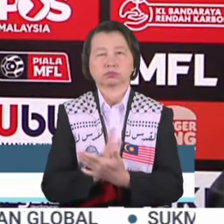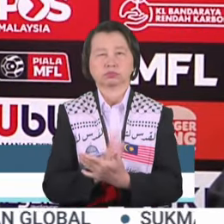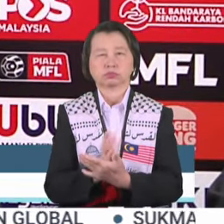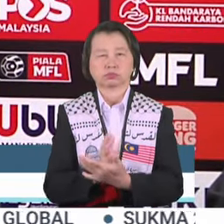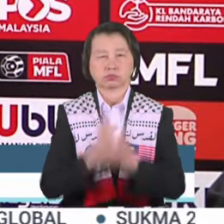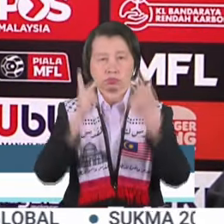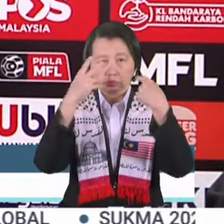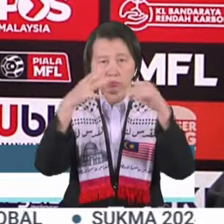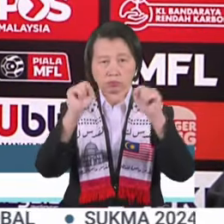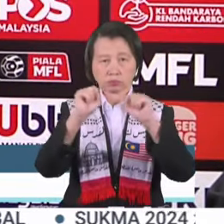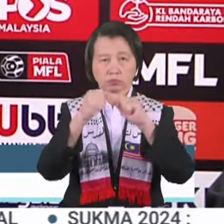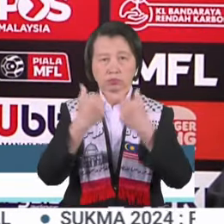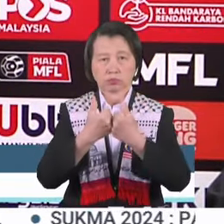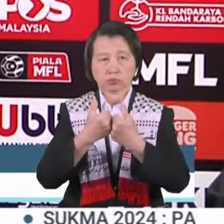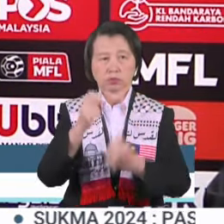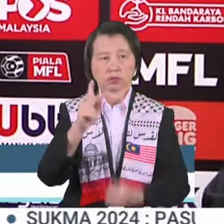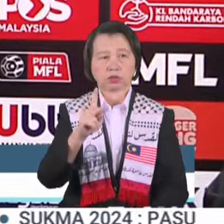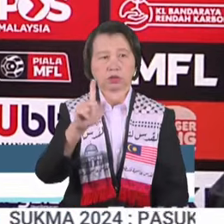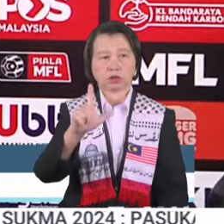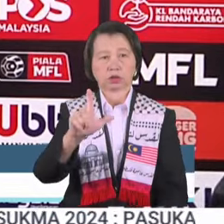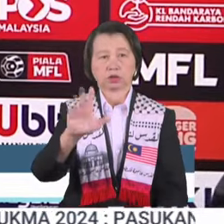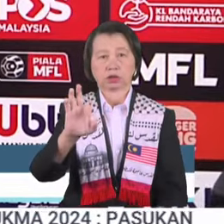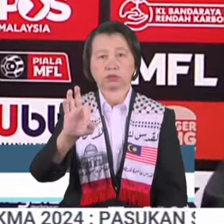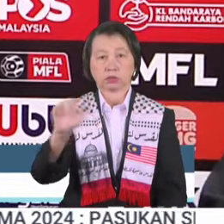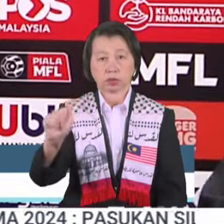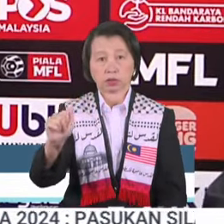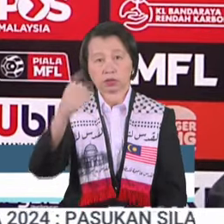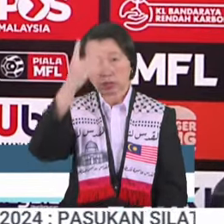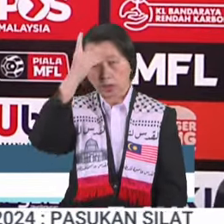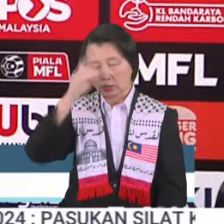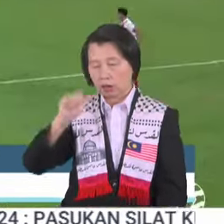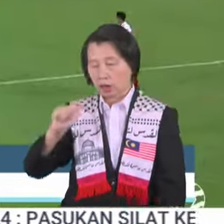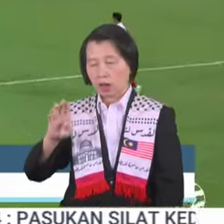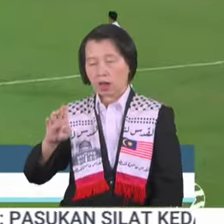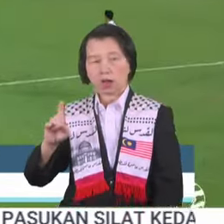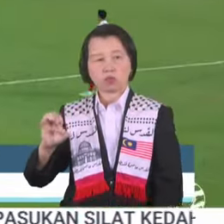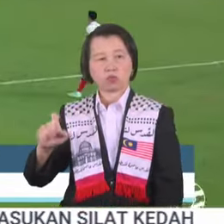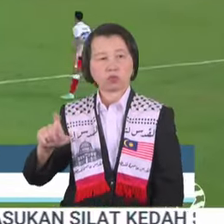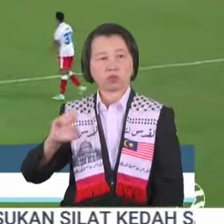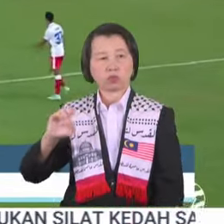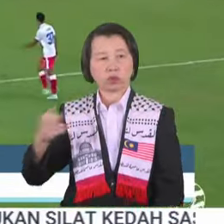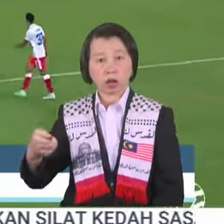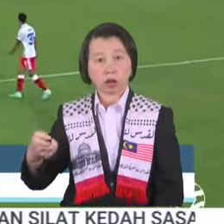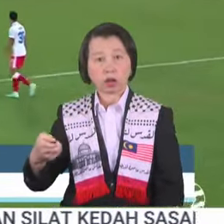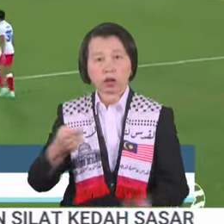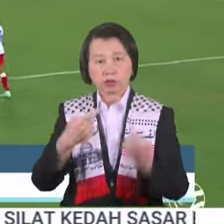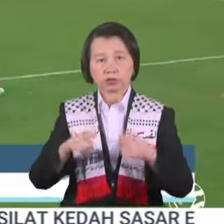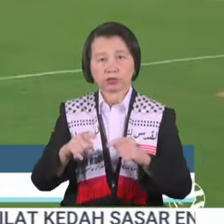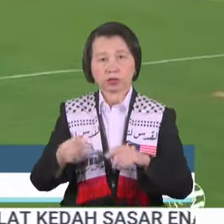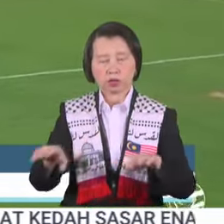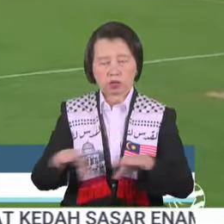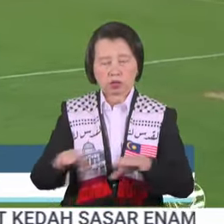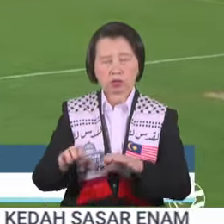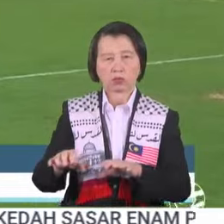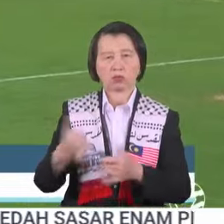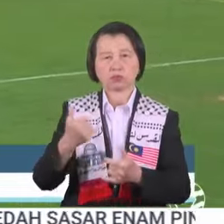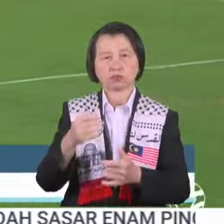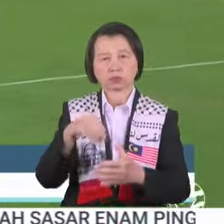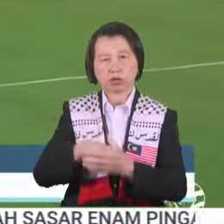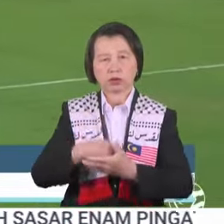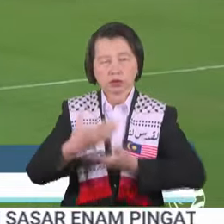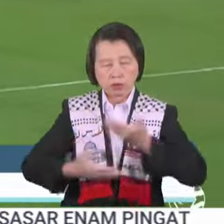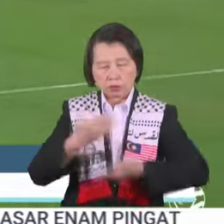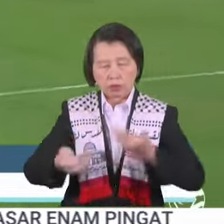Menurut pemangku Presiden Persatuan Bola Sepak Kuala Lumpur KLFA, Dato' Abdullah Sani Abdul Hamid, usaha itu sedang giat dilakukan dan